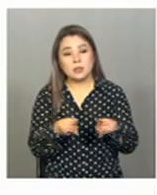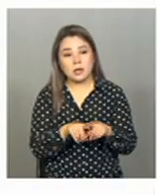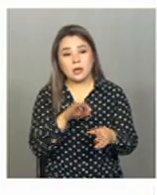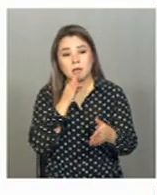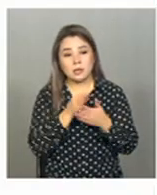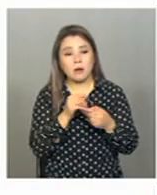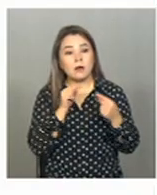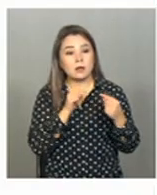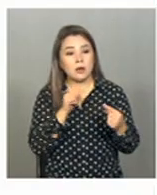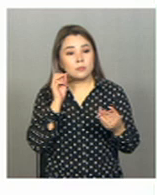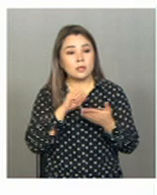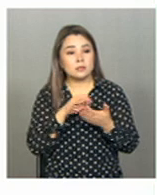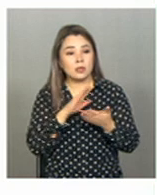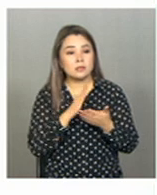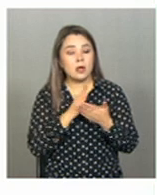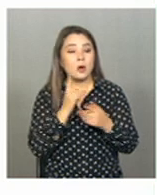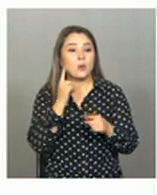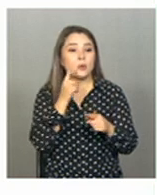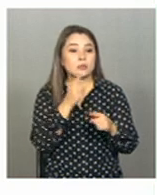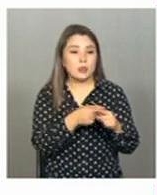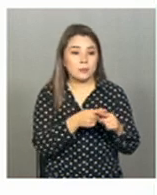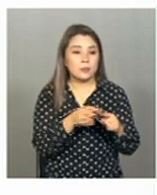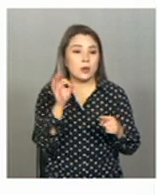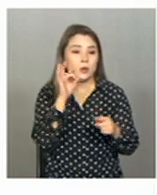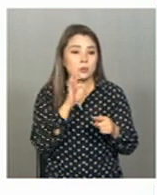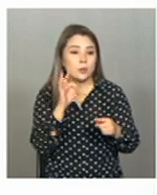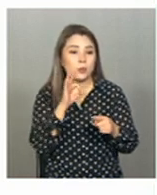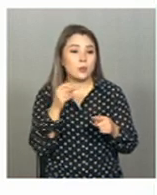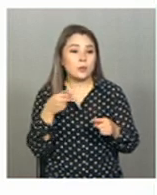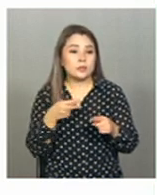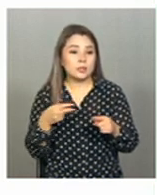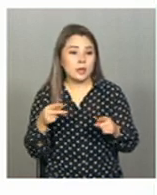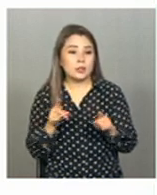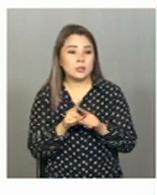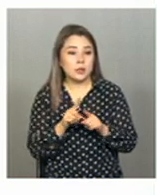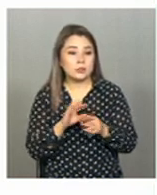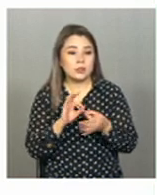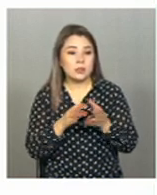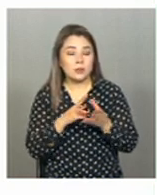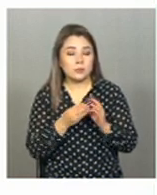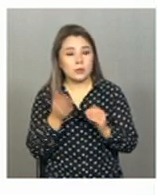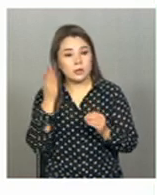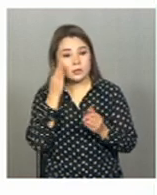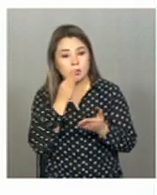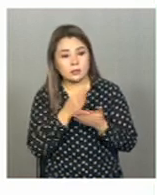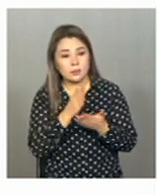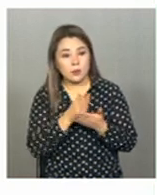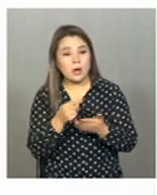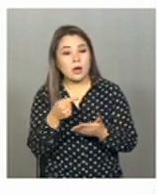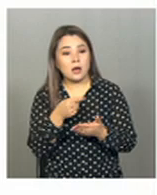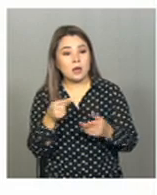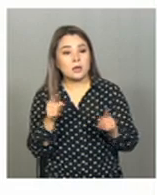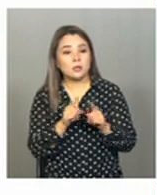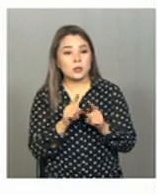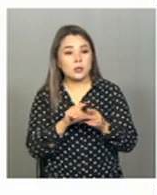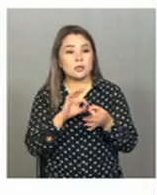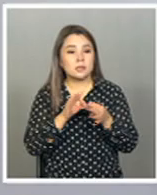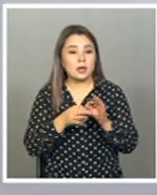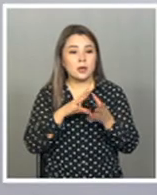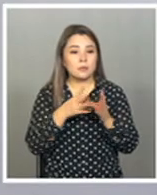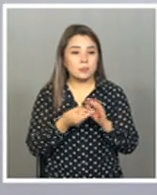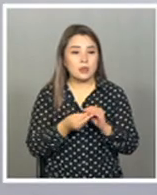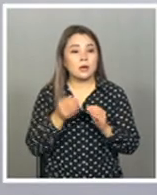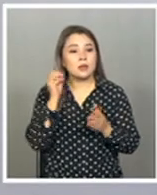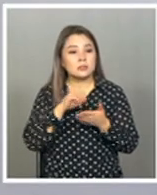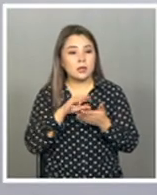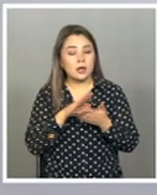қарама-қарсы сандардың қосындысы нөлге тең деген қасиеттер еді. Ал азайту амалы бойынша санның